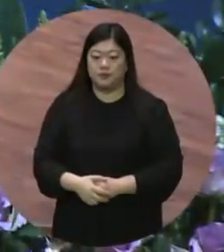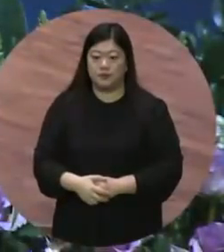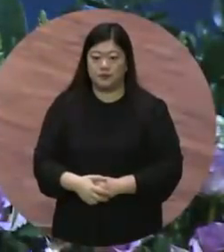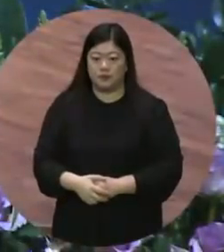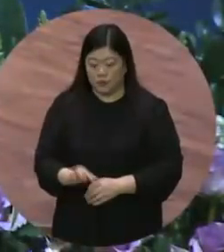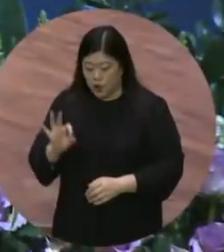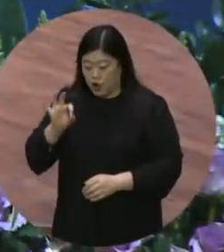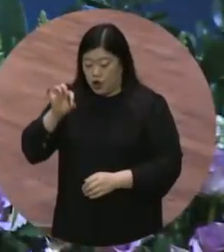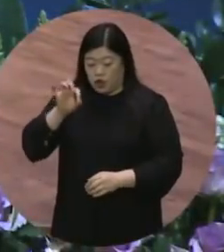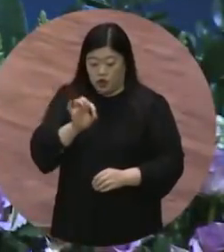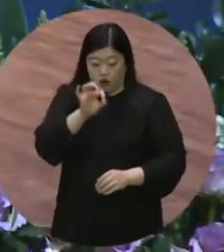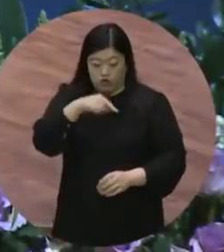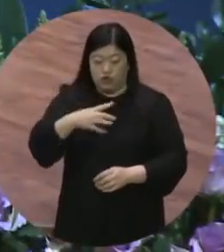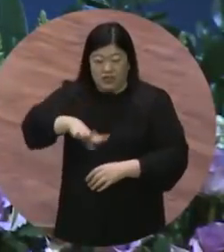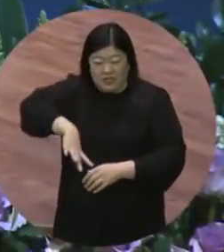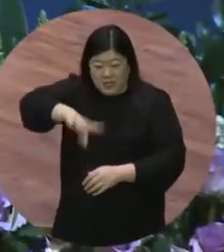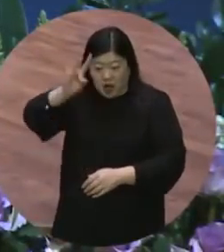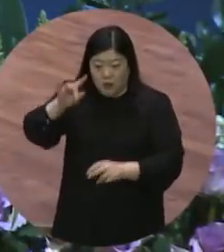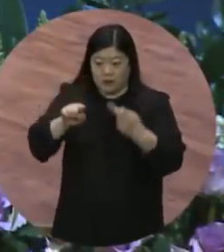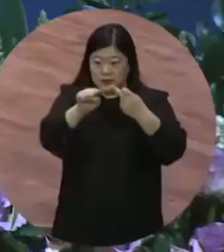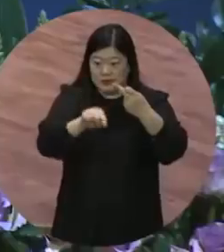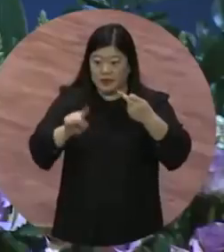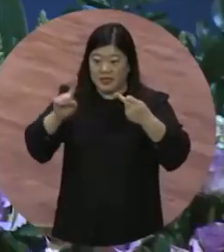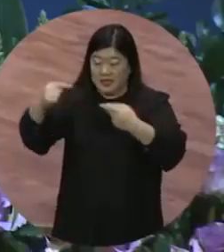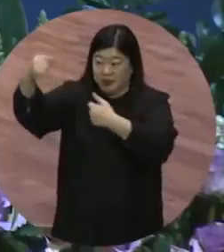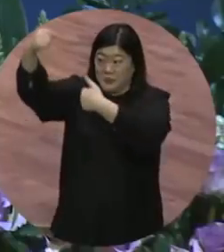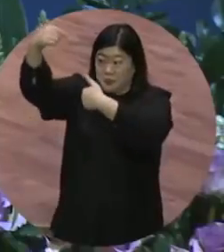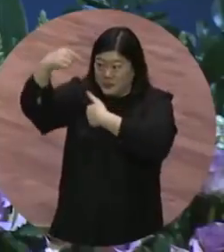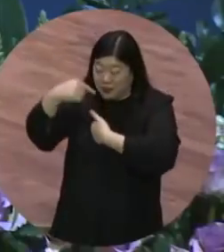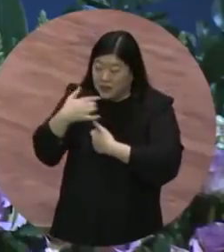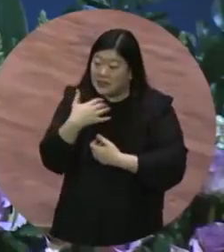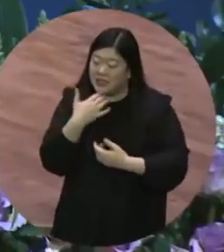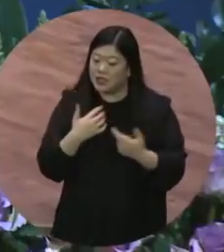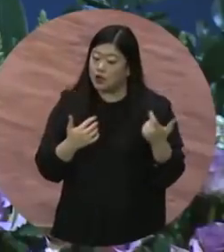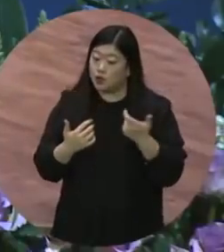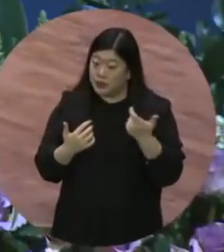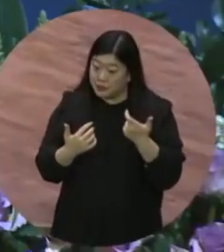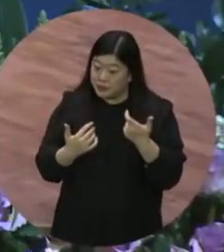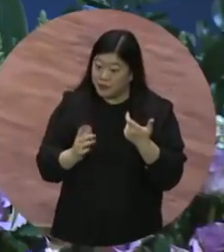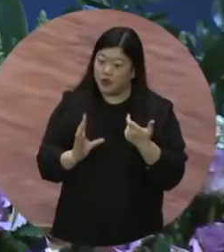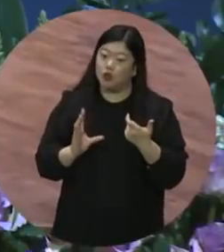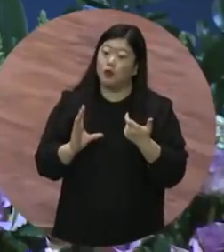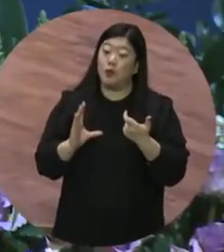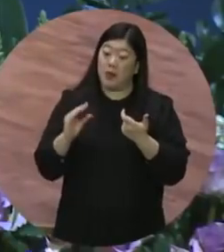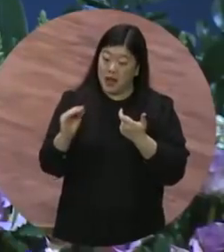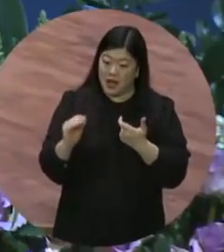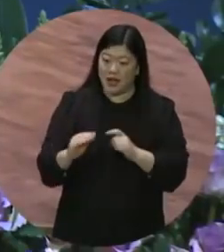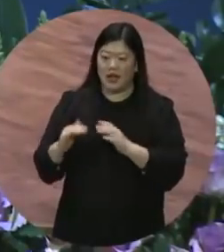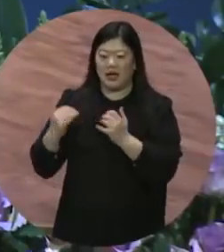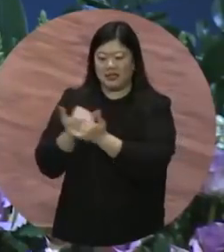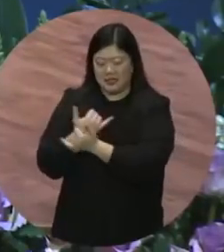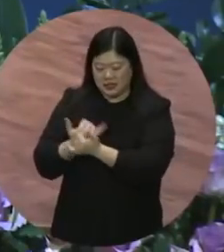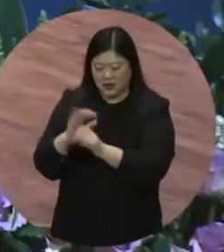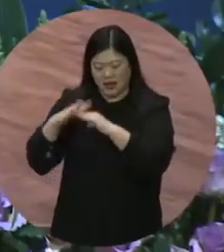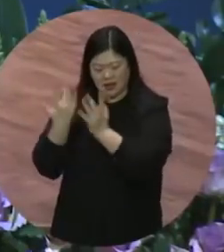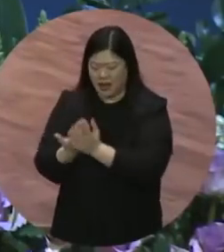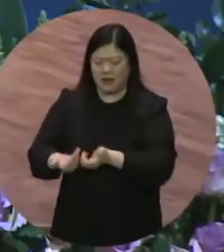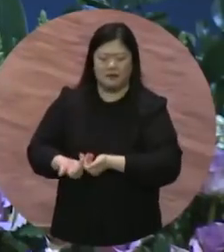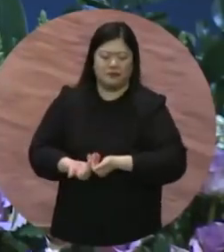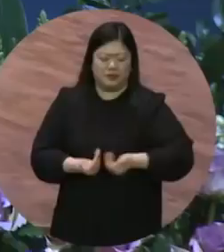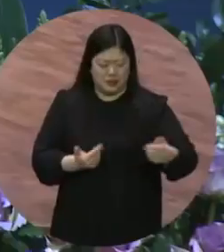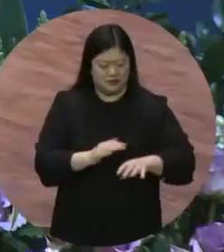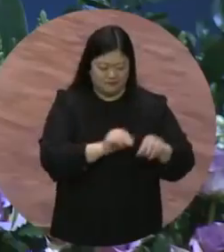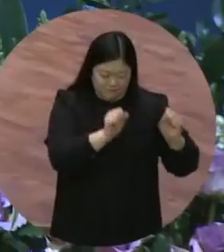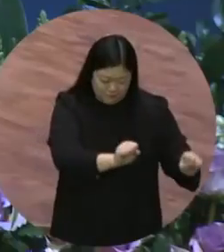60세 갈대와 우르에서 하나님의 말씀을 받고 떠났습니다. 자기의 고향과 친척 집을 떠나